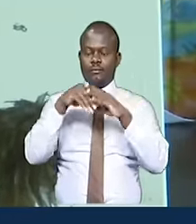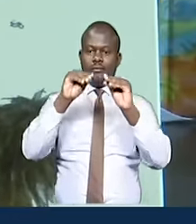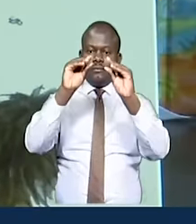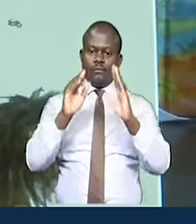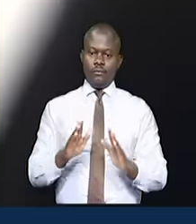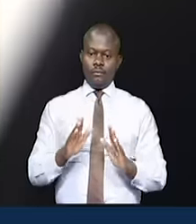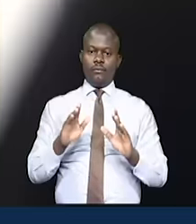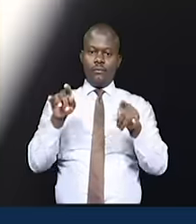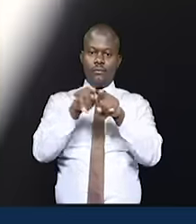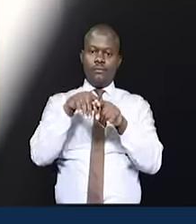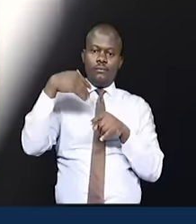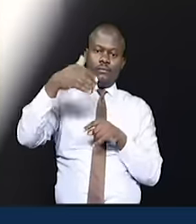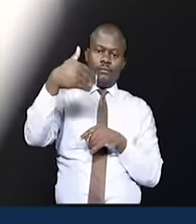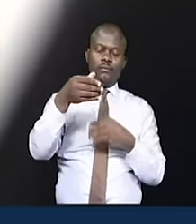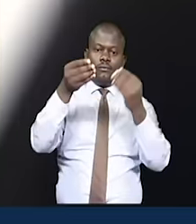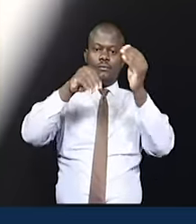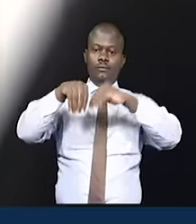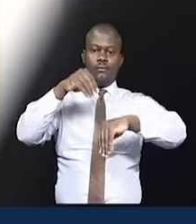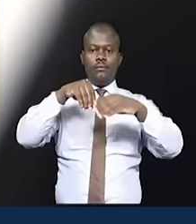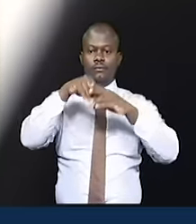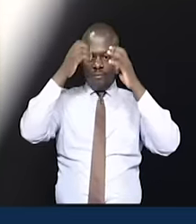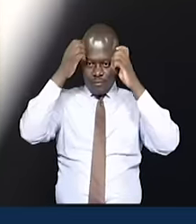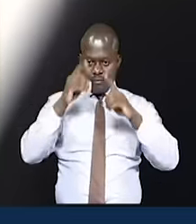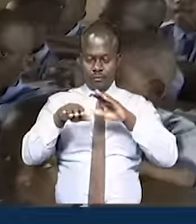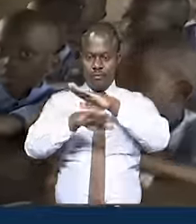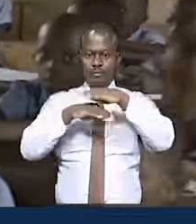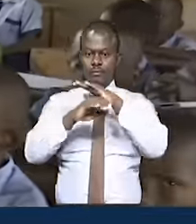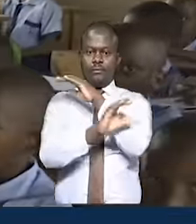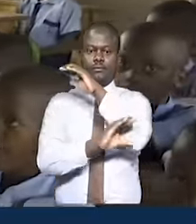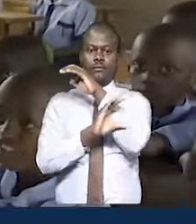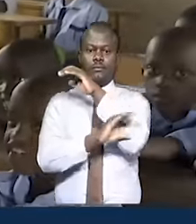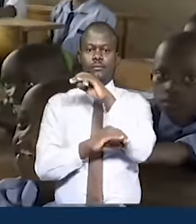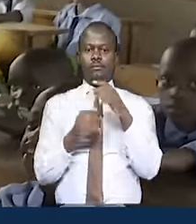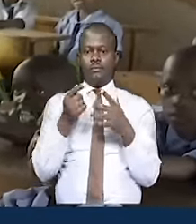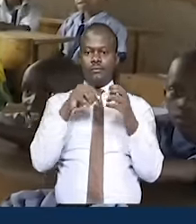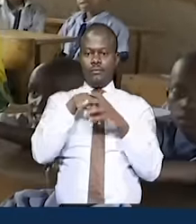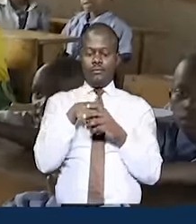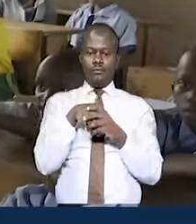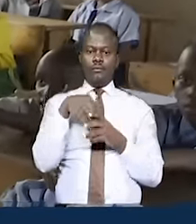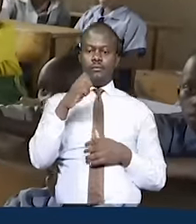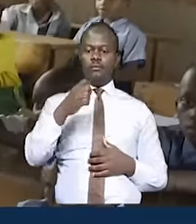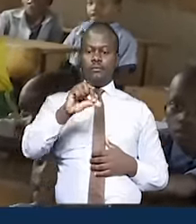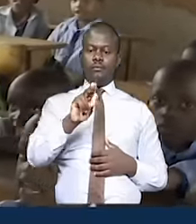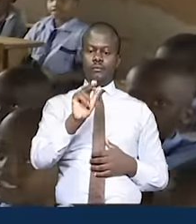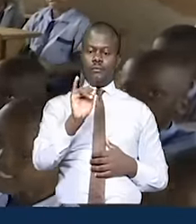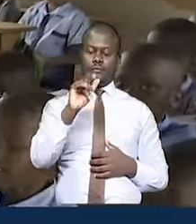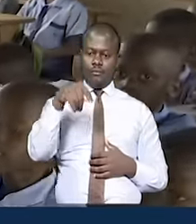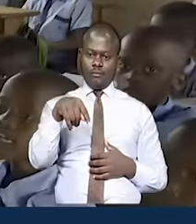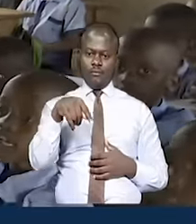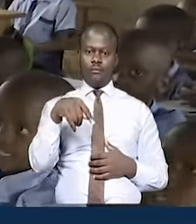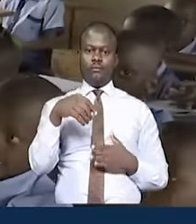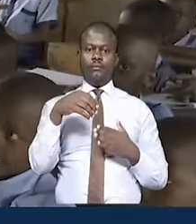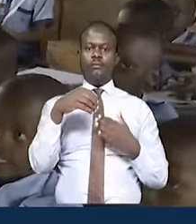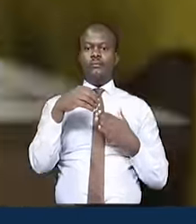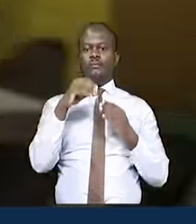kwigisha nabwo ngo bugenda butanga umusaruro mu burezi bw'ibanze mu gihugu. Aha harimo nka equip, aho abarezi bakoresha